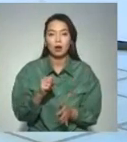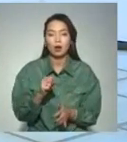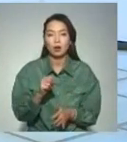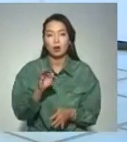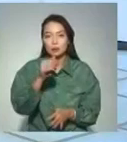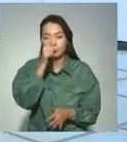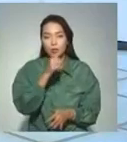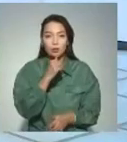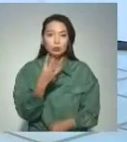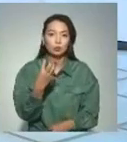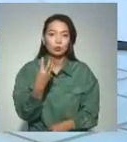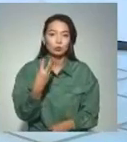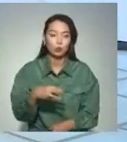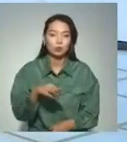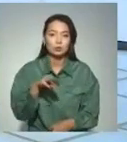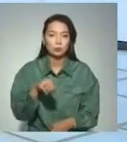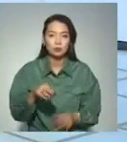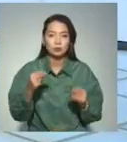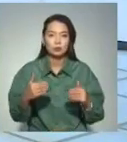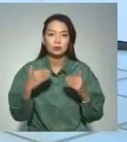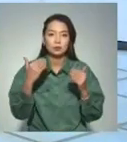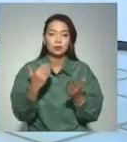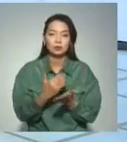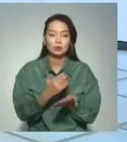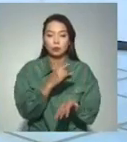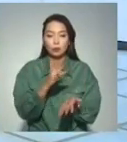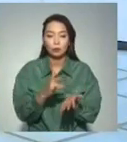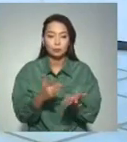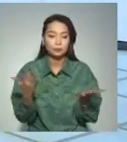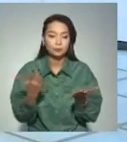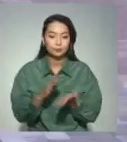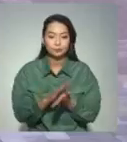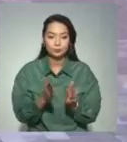430 мыңға көтерілген. Өңірлердегі жағдайды тілшілеріміз жеткізеді.